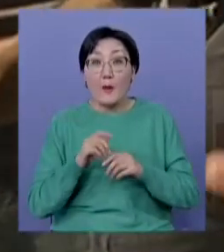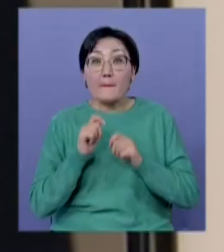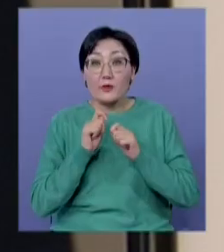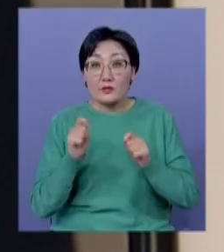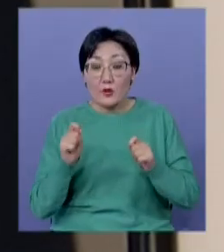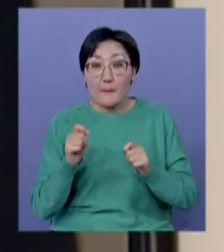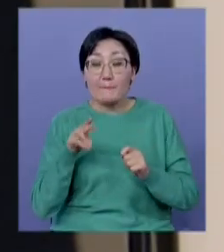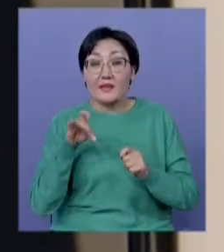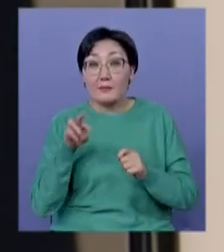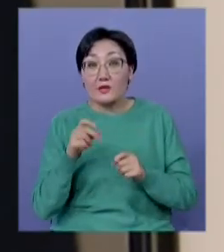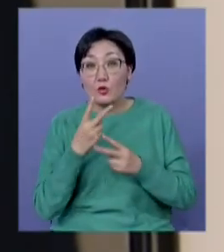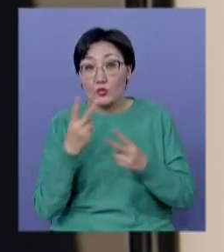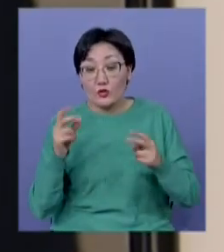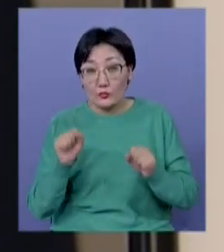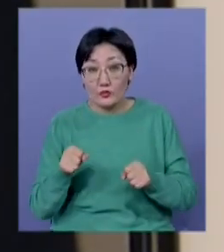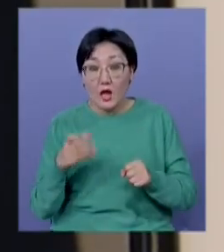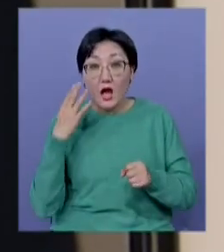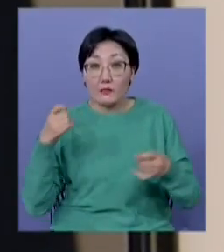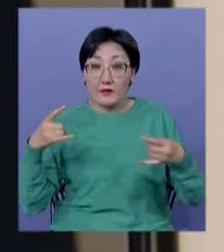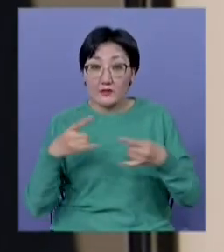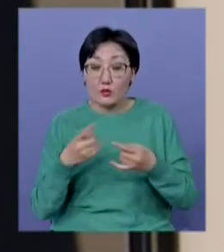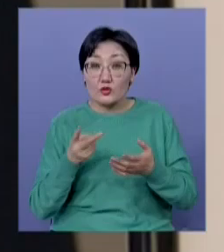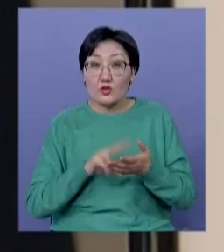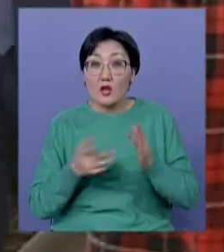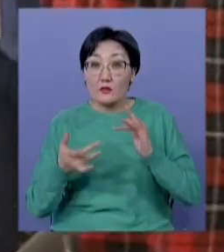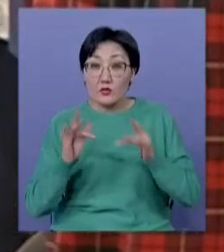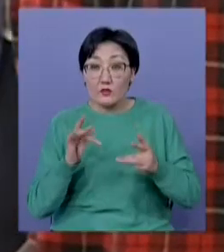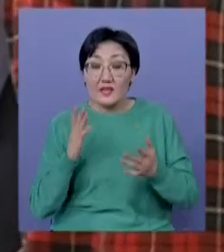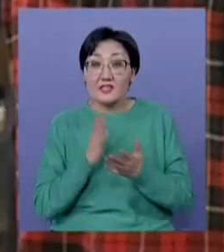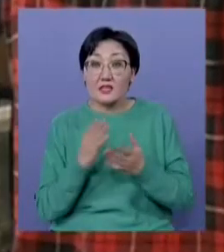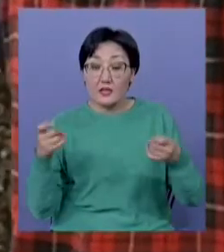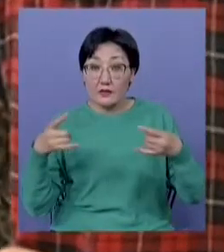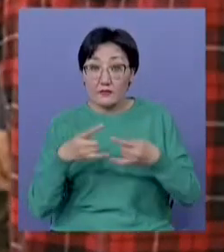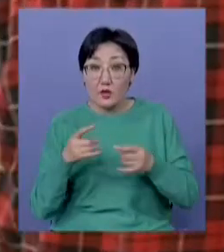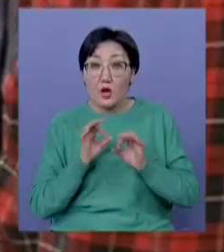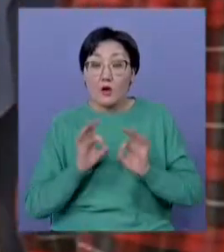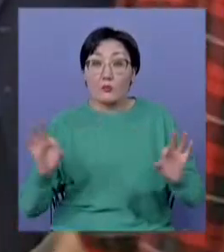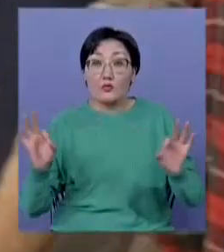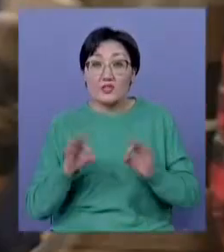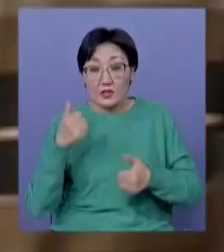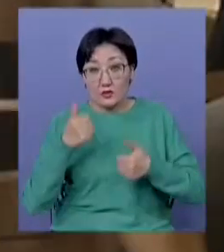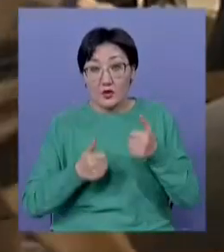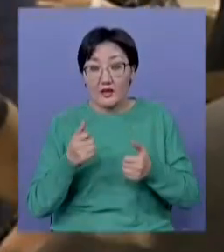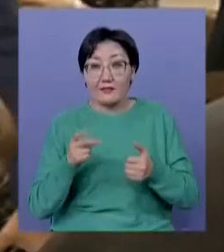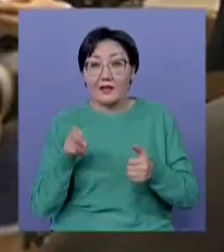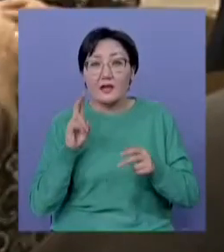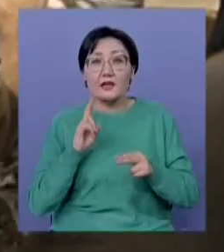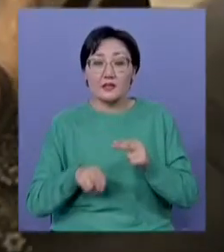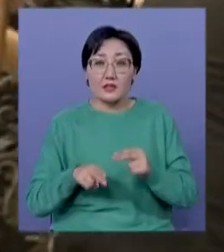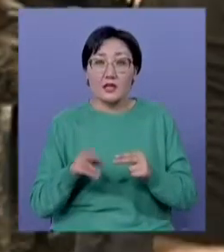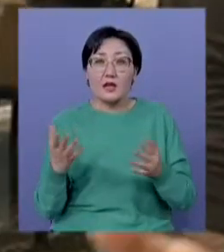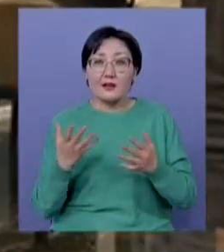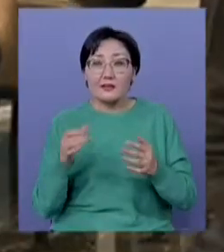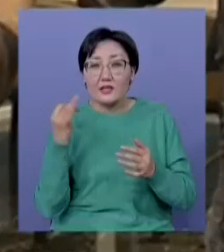көруге мүмкіндік алады. Алматы арнасын қосып, онлайн тікелей эфирде музыкалық доданың немен аяқталатынын,